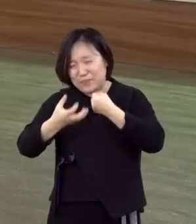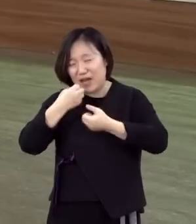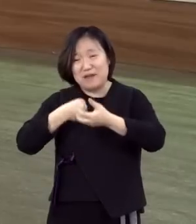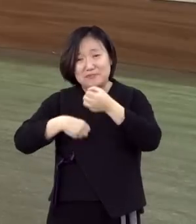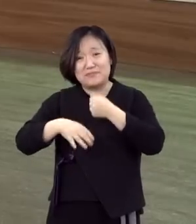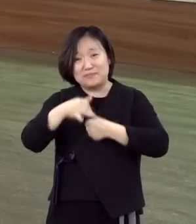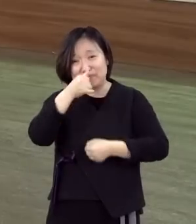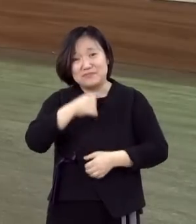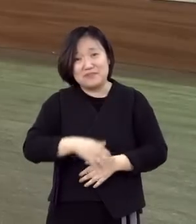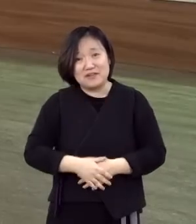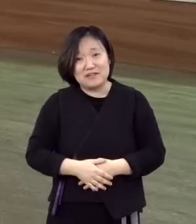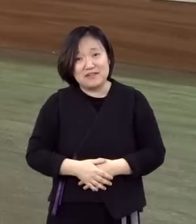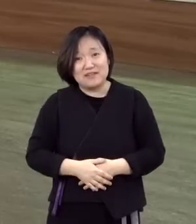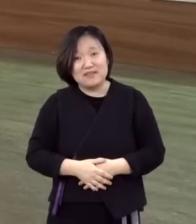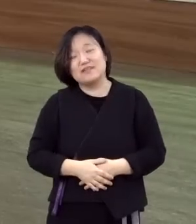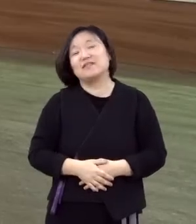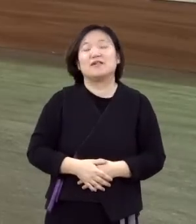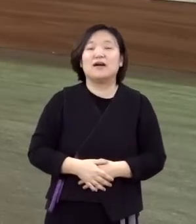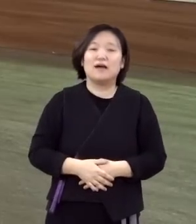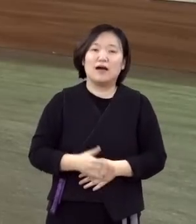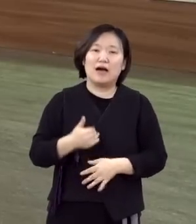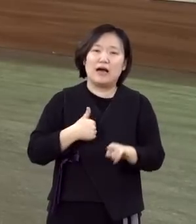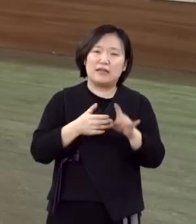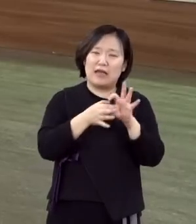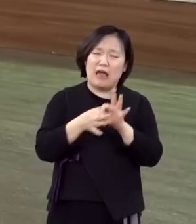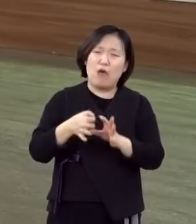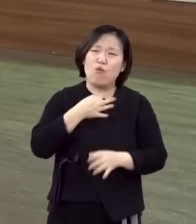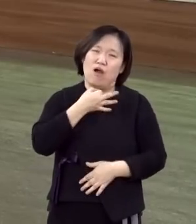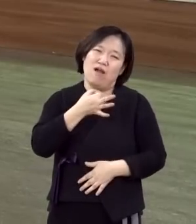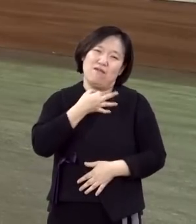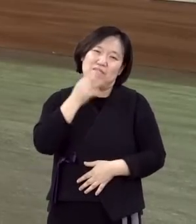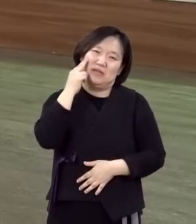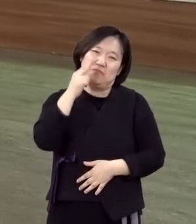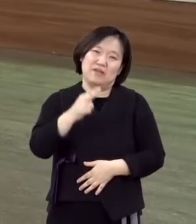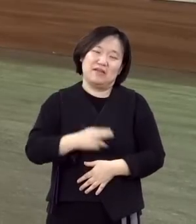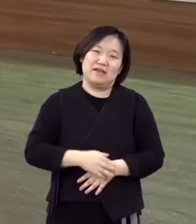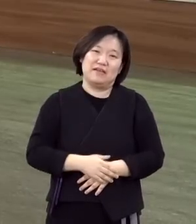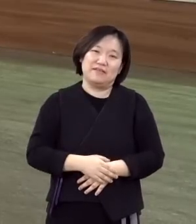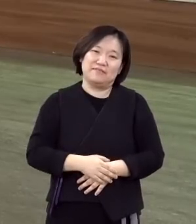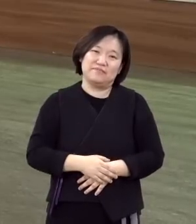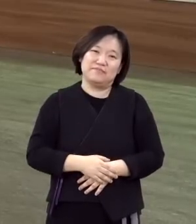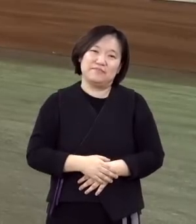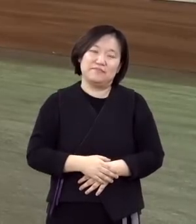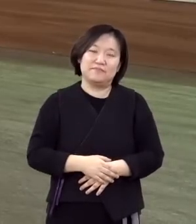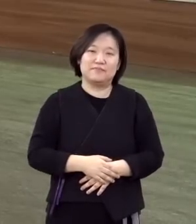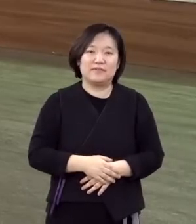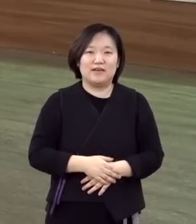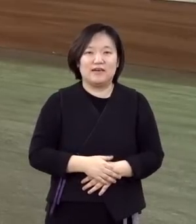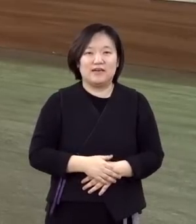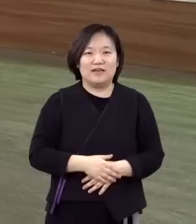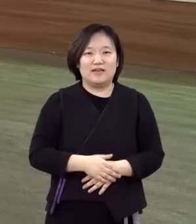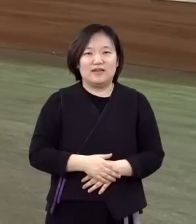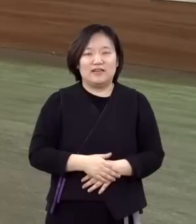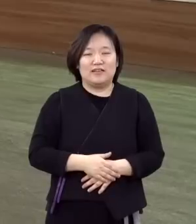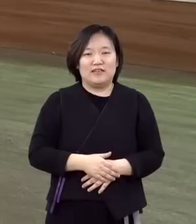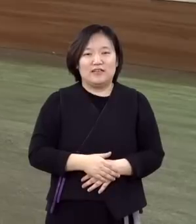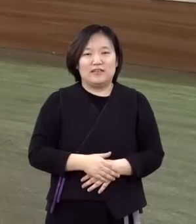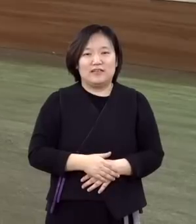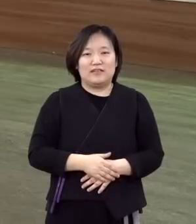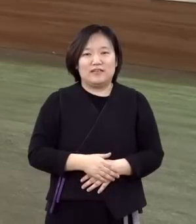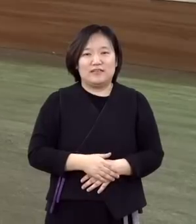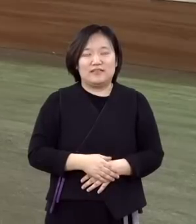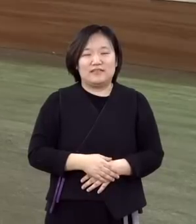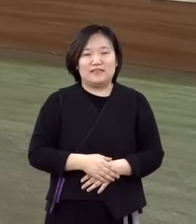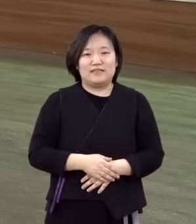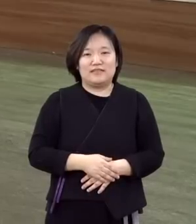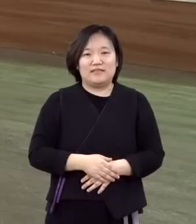.약을 다먹었는데도기침이멈추지않았어요 .온갖방법을다써봤지만아무 소용이